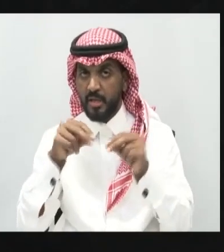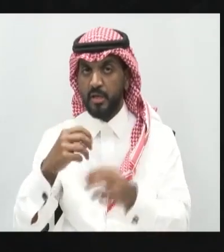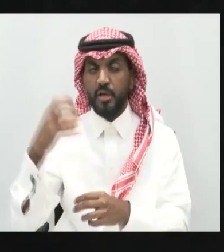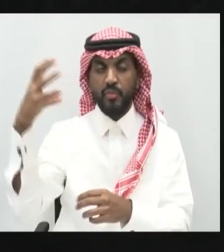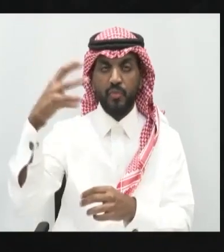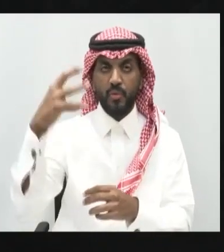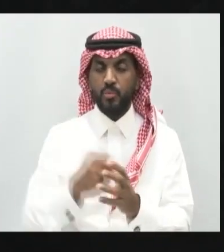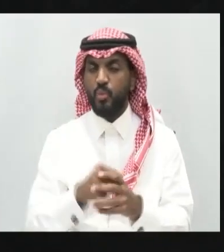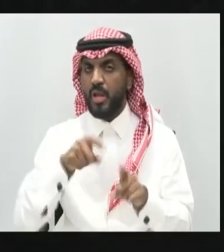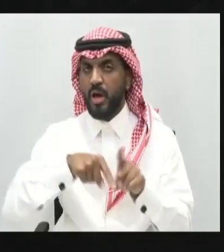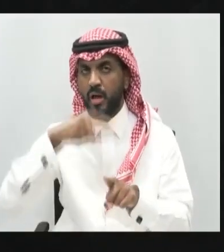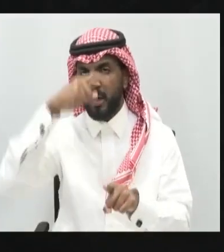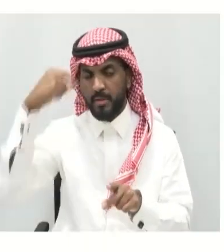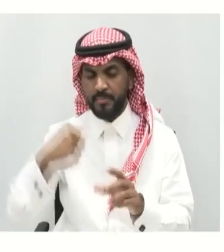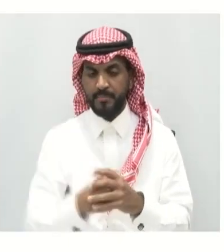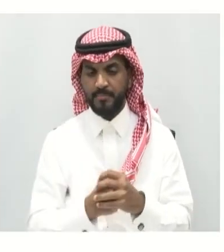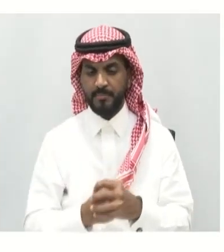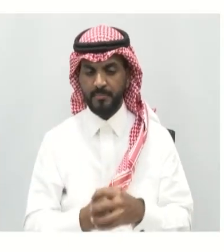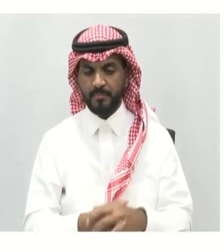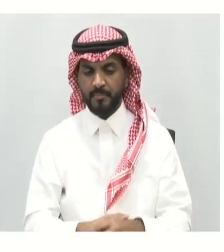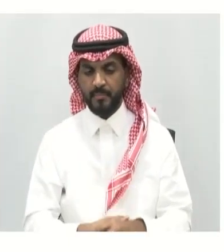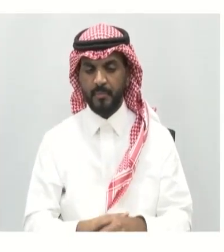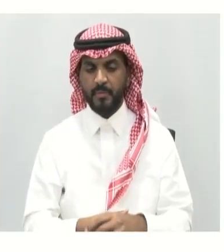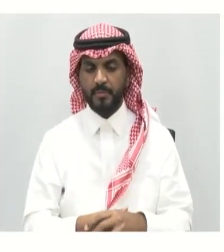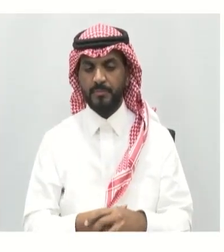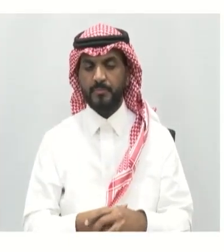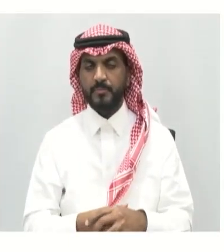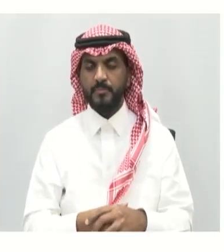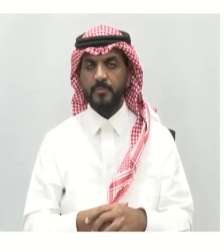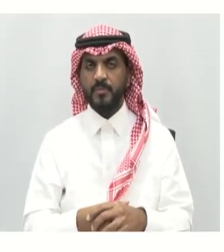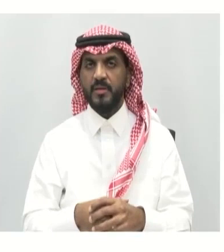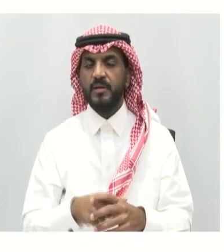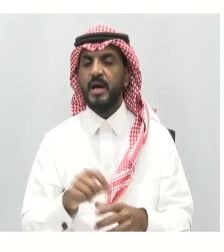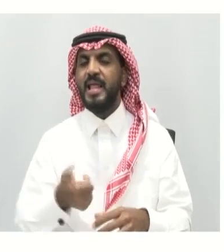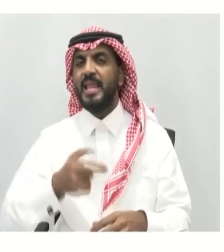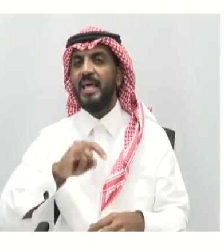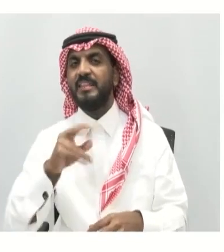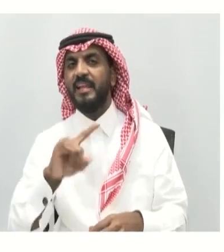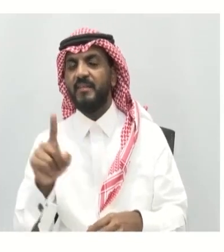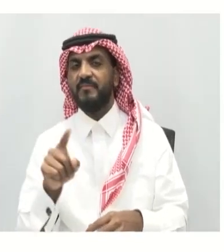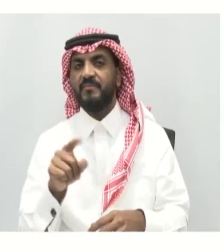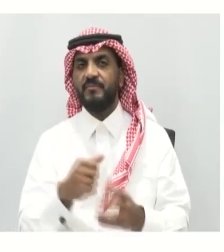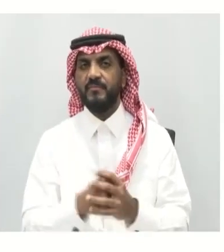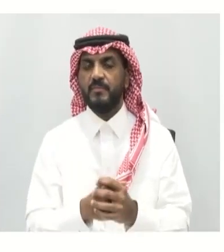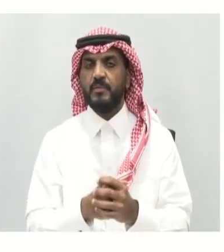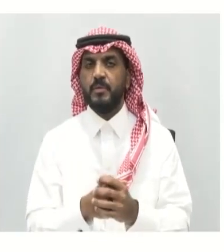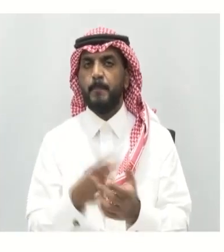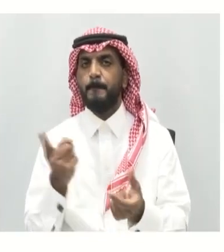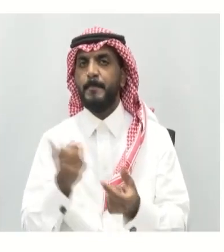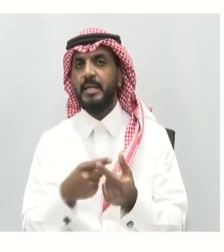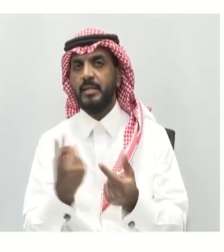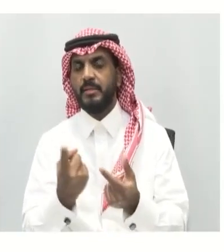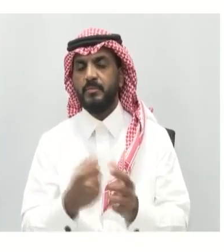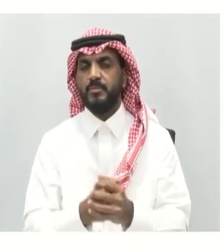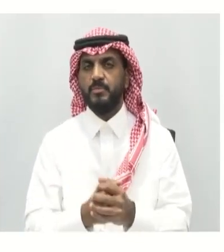الحراره طيب نبغى نشوف اوجه الاختلاف يقول ما وجه الاختلاف بينها